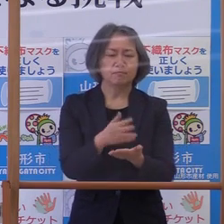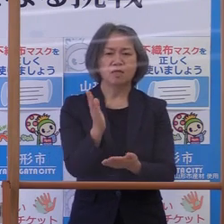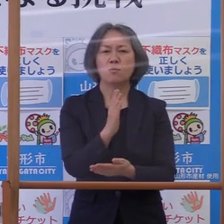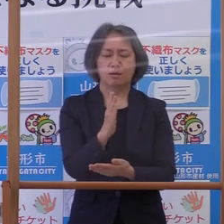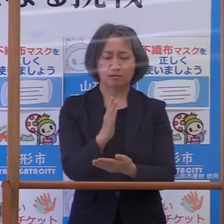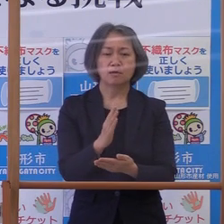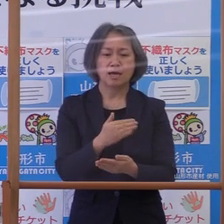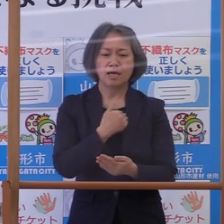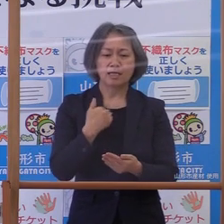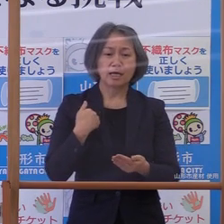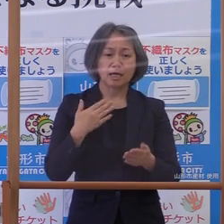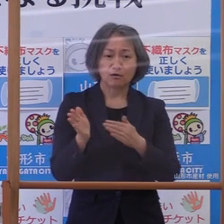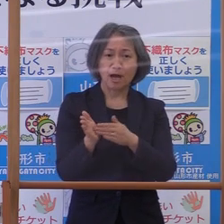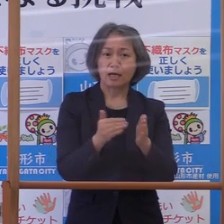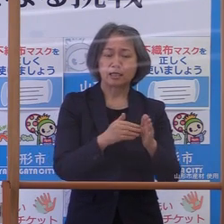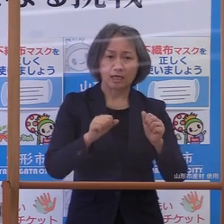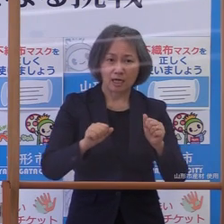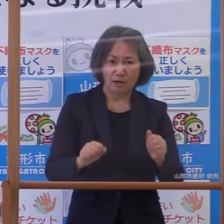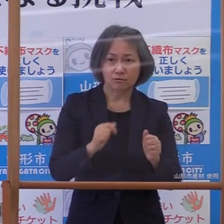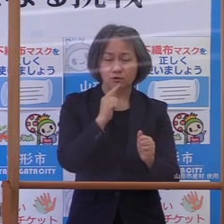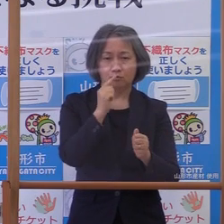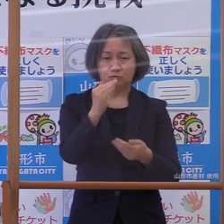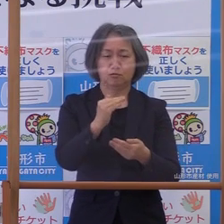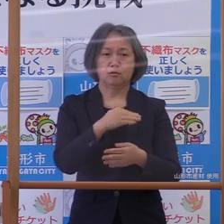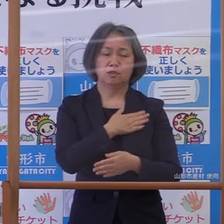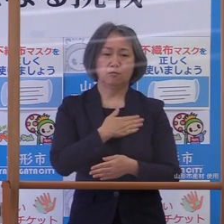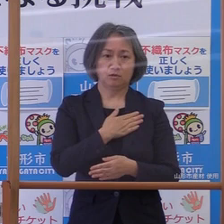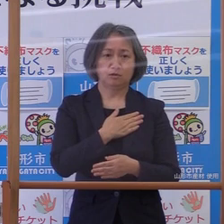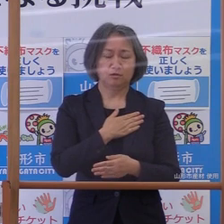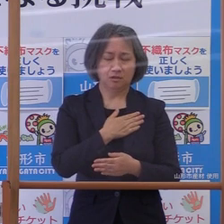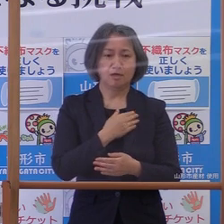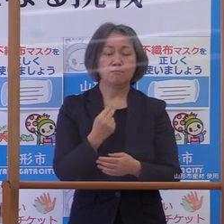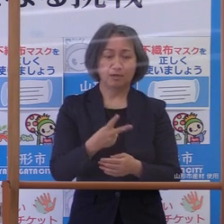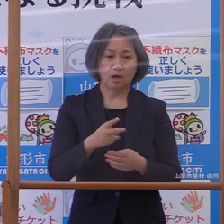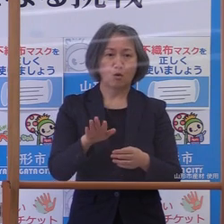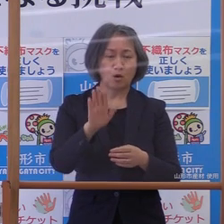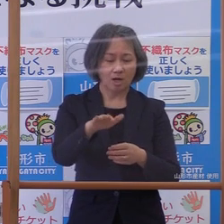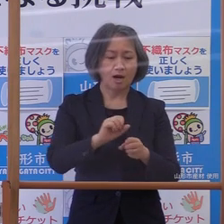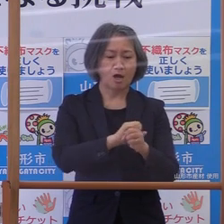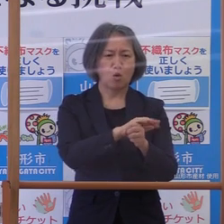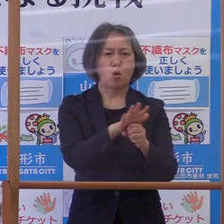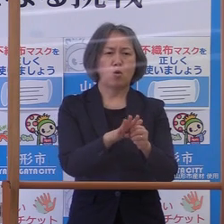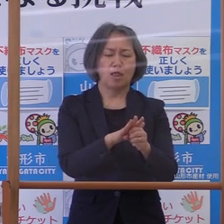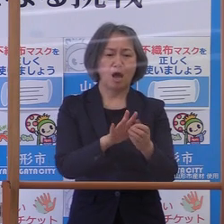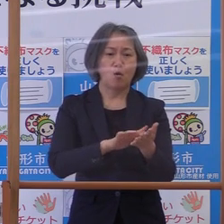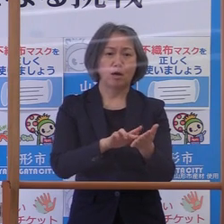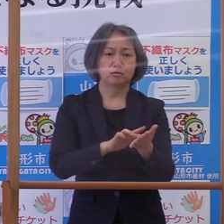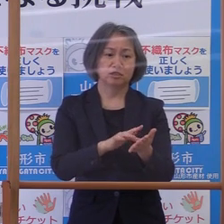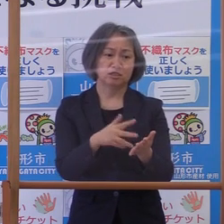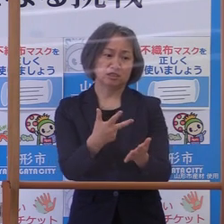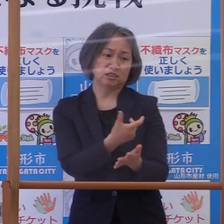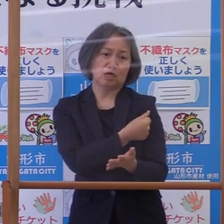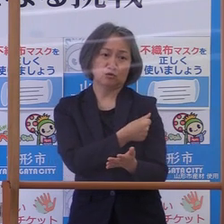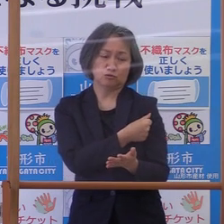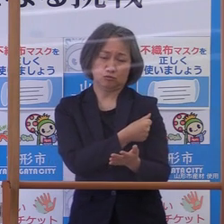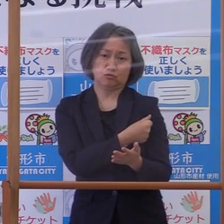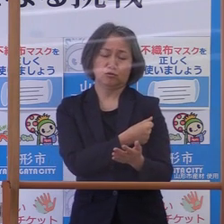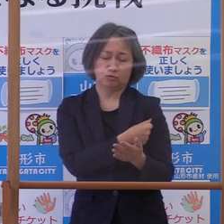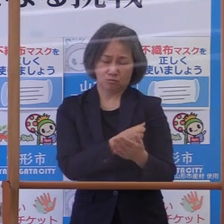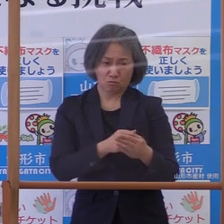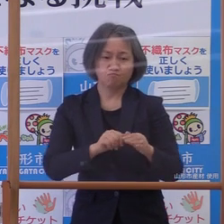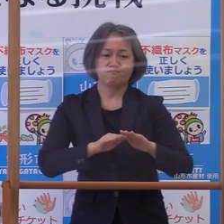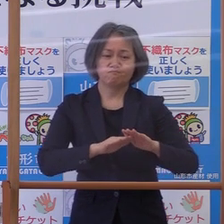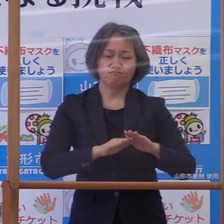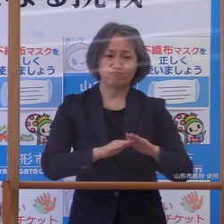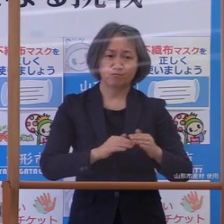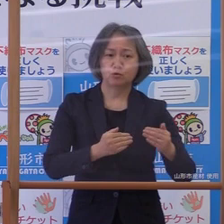で祭りをやって、そしてここで今これからコロナのワクチン接種などのいろいろな取り組みが